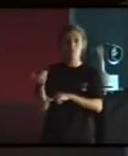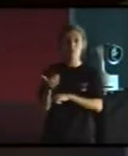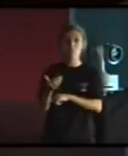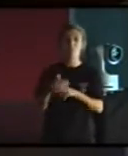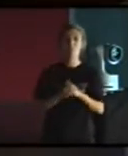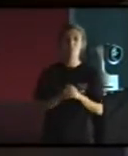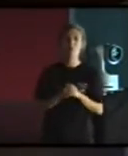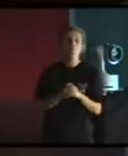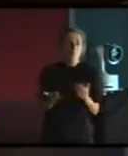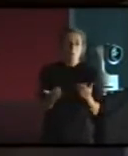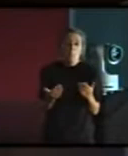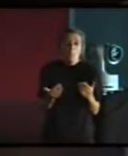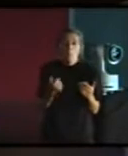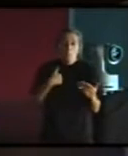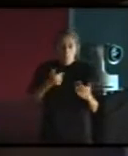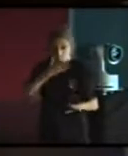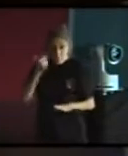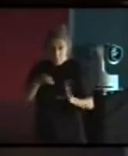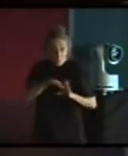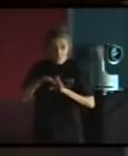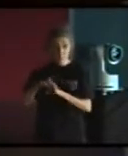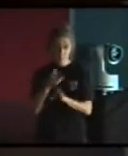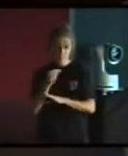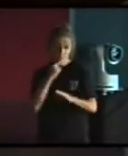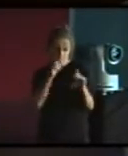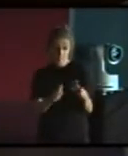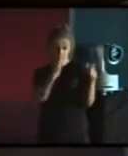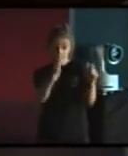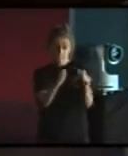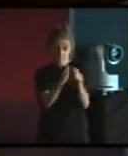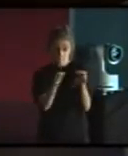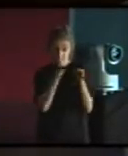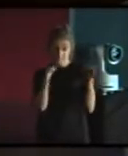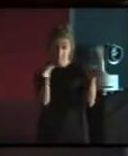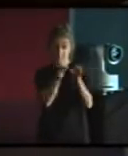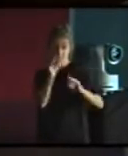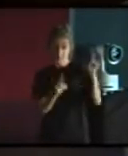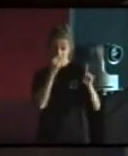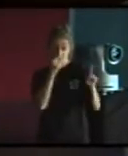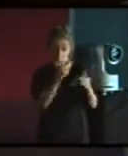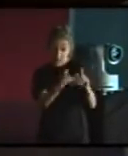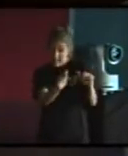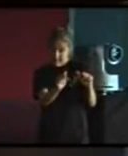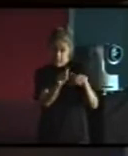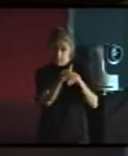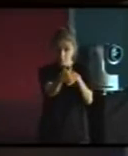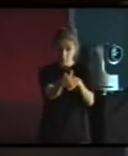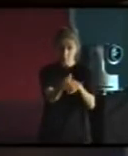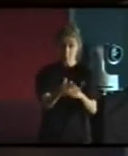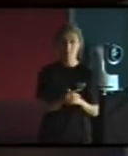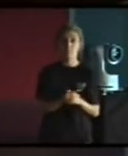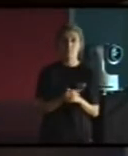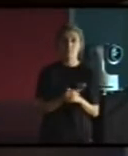potentiel suffisant et était la raison suffisante pour continuer d'exister. La réalité, elle n'est pas dans